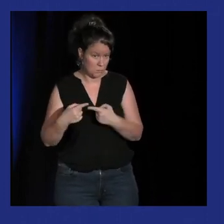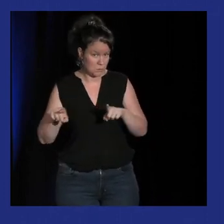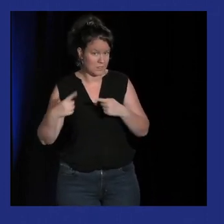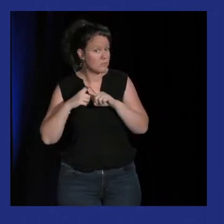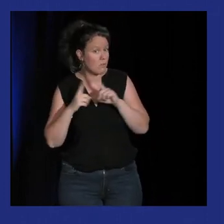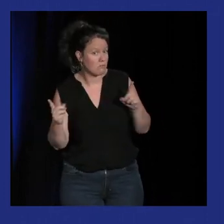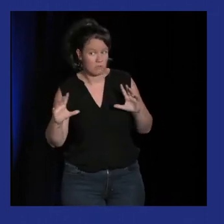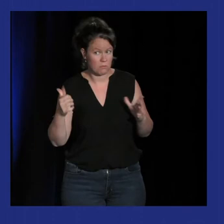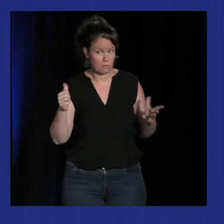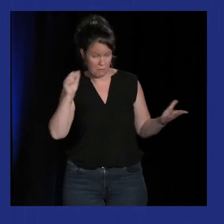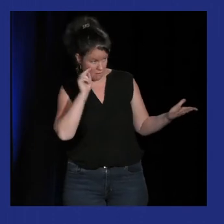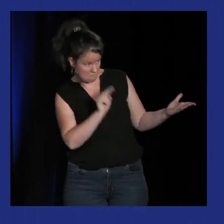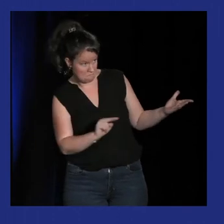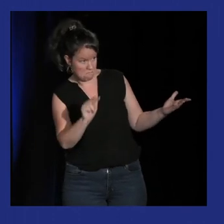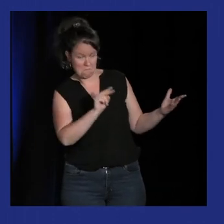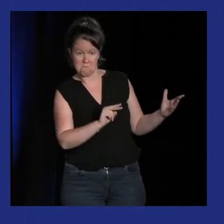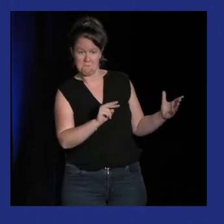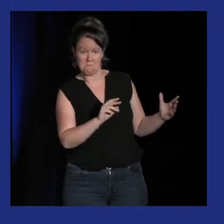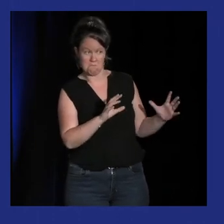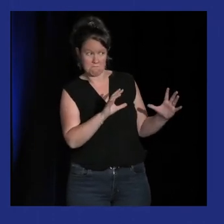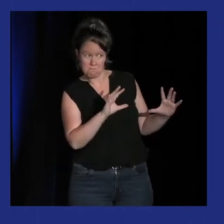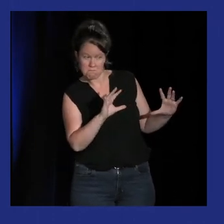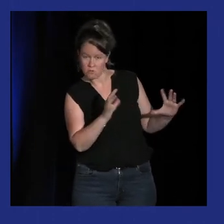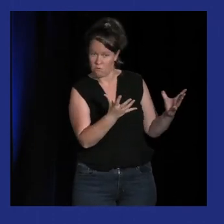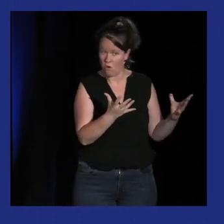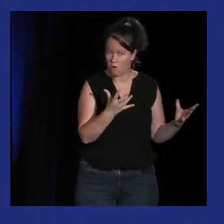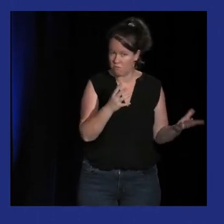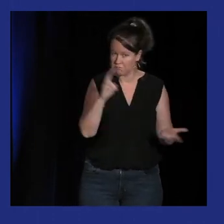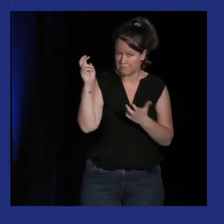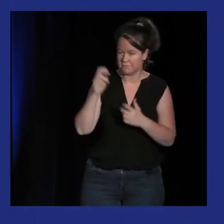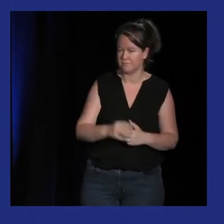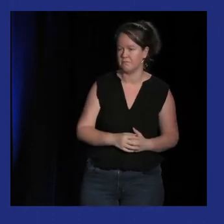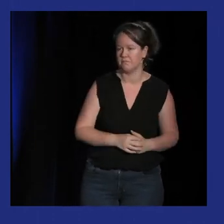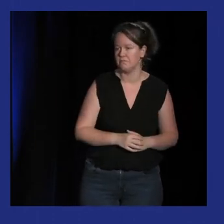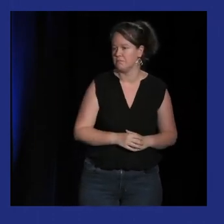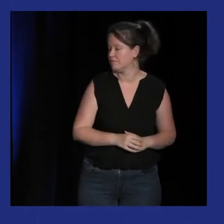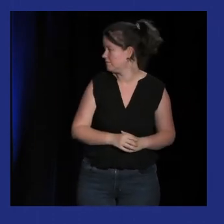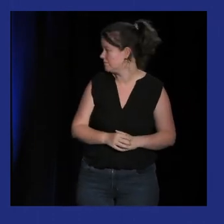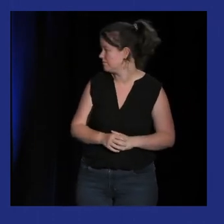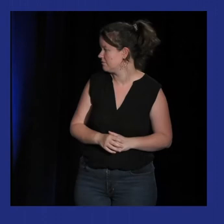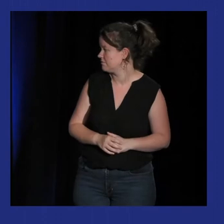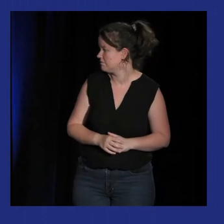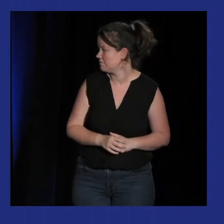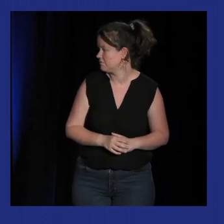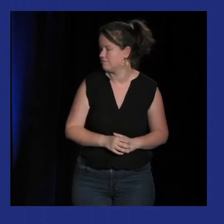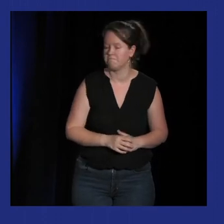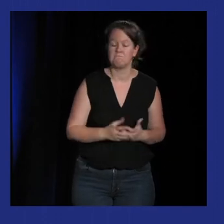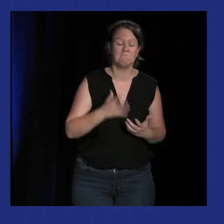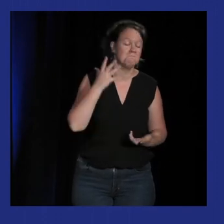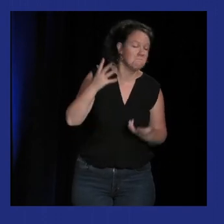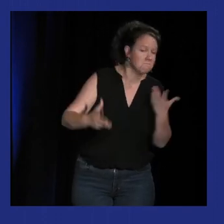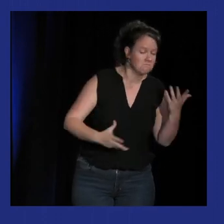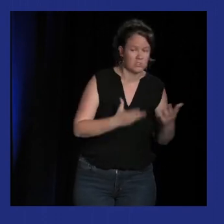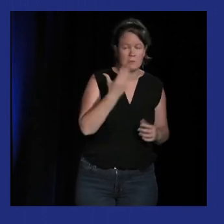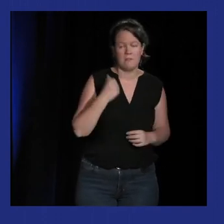tu le perçois ce billet alors je je sais pas trop il y a quand même il y a quand même pas